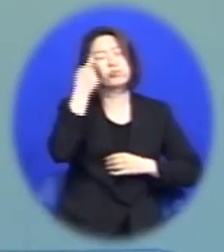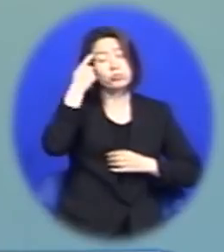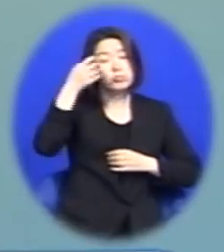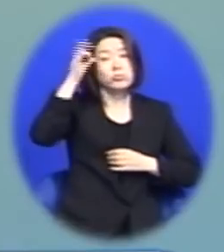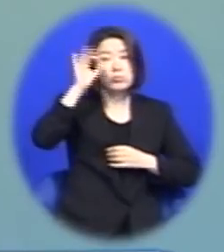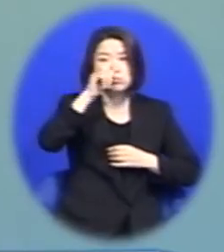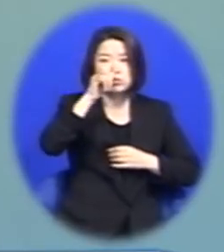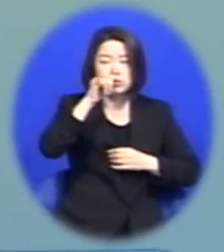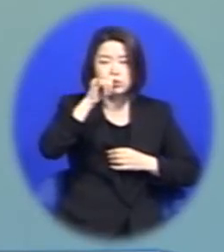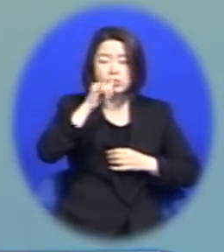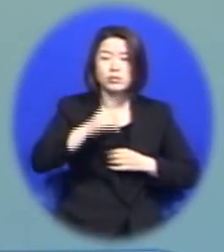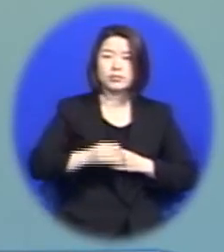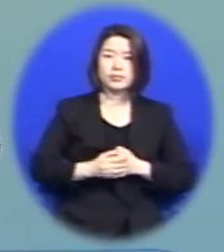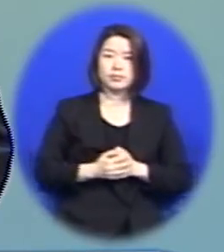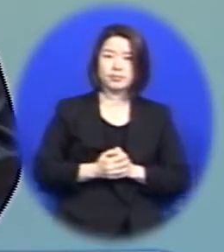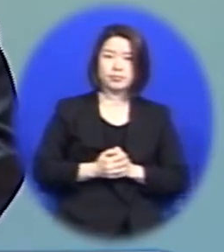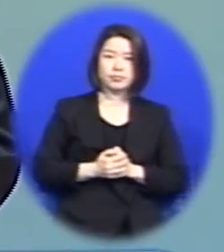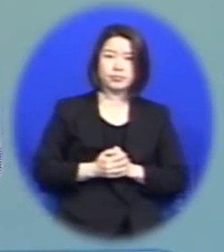드래